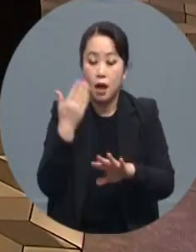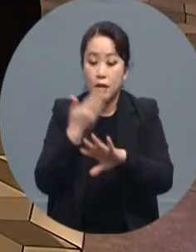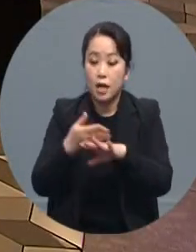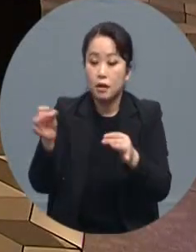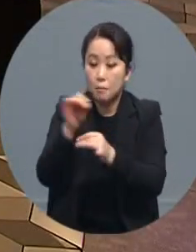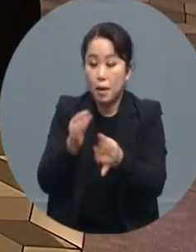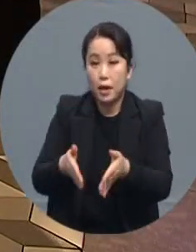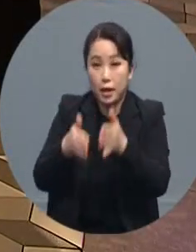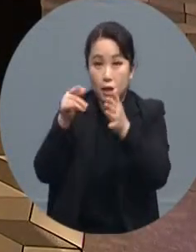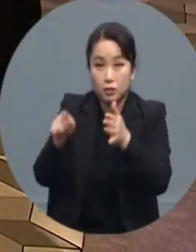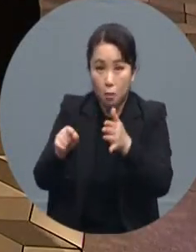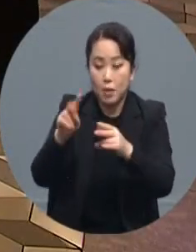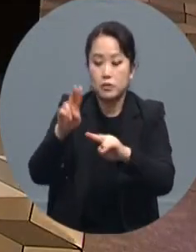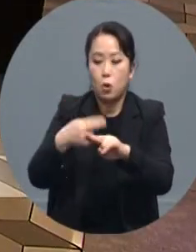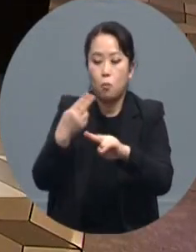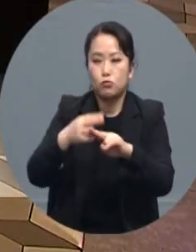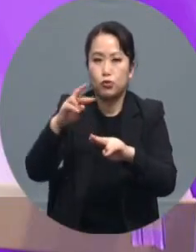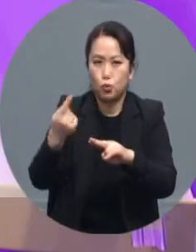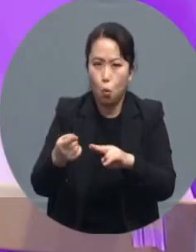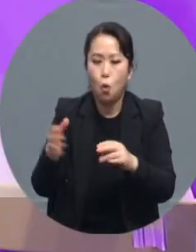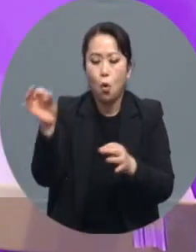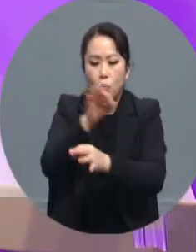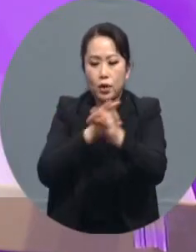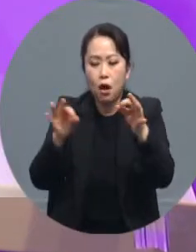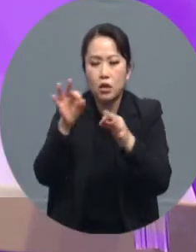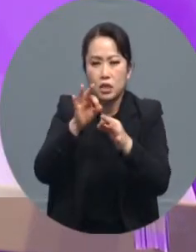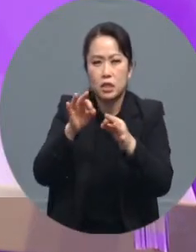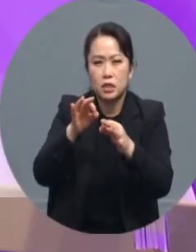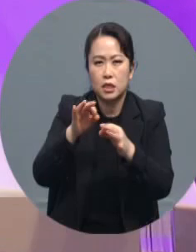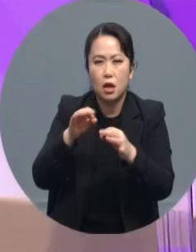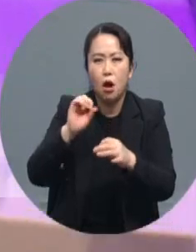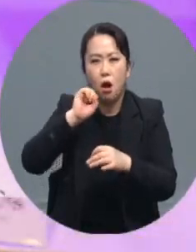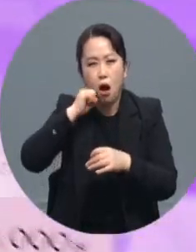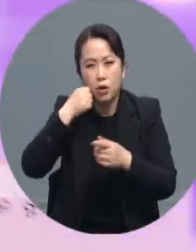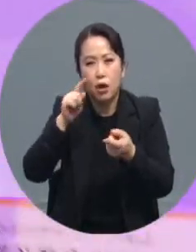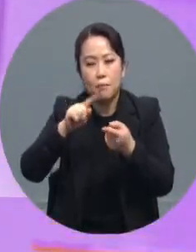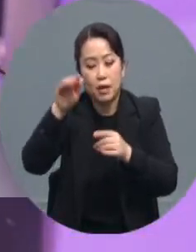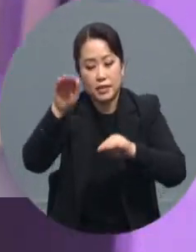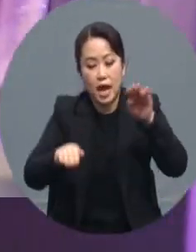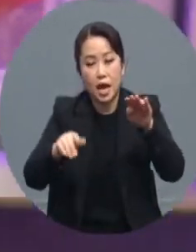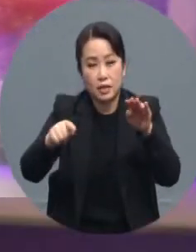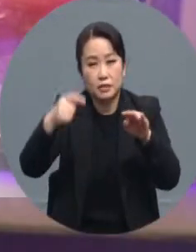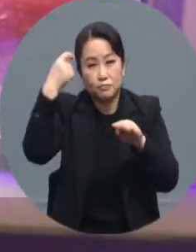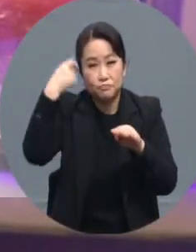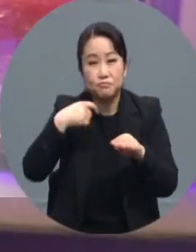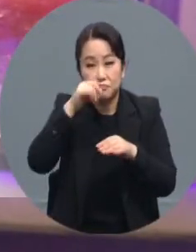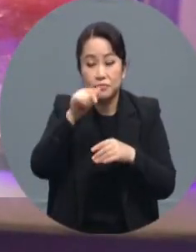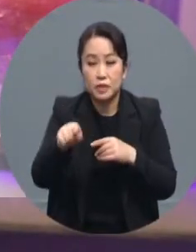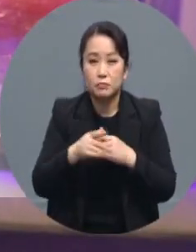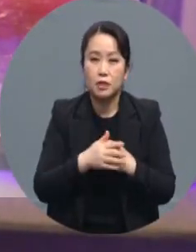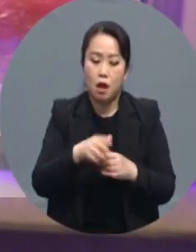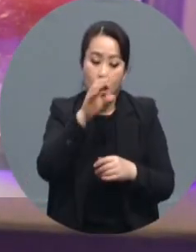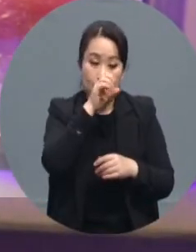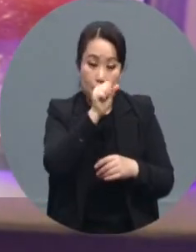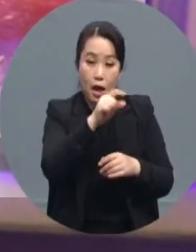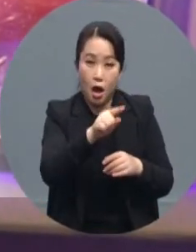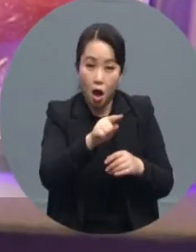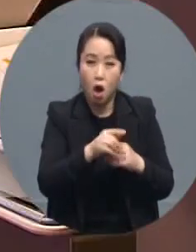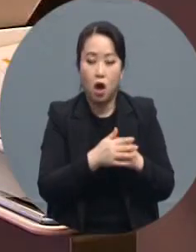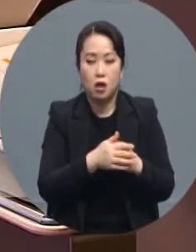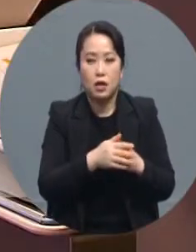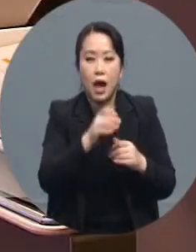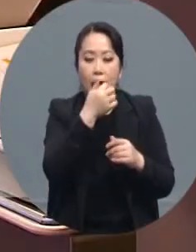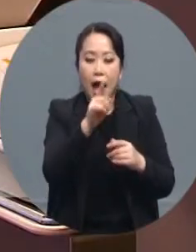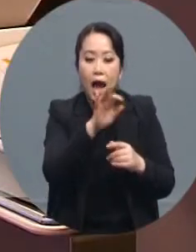설 선물 구성도 경기 체감의 격차를 그대로 보여줍니다. 초고가의 이른바 하이엔드